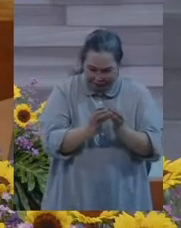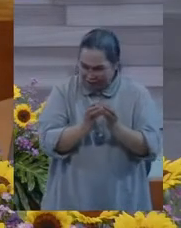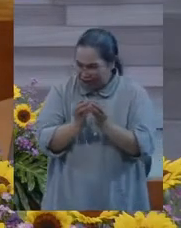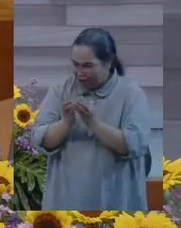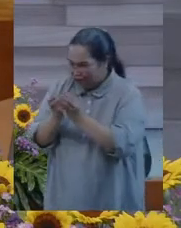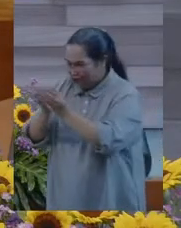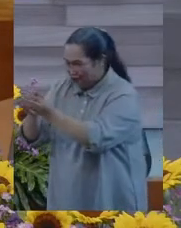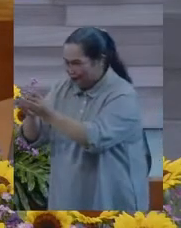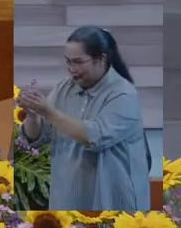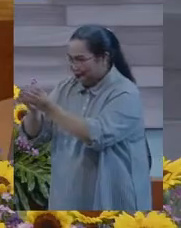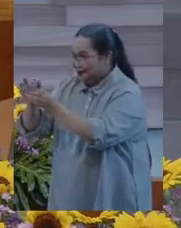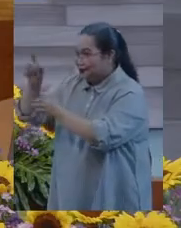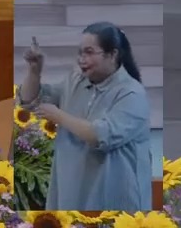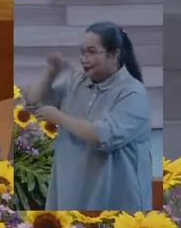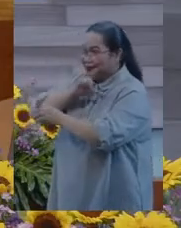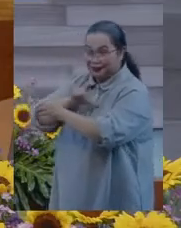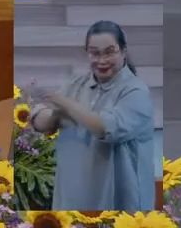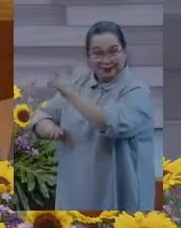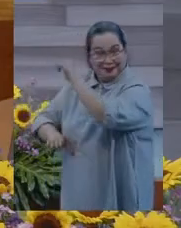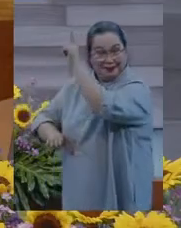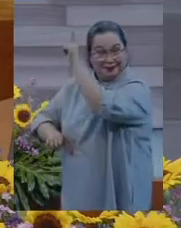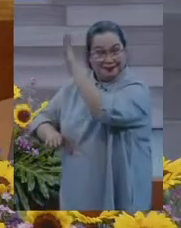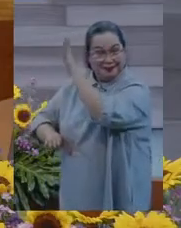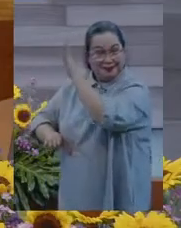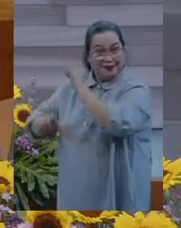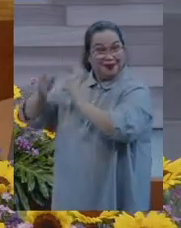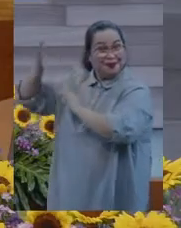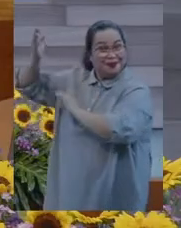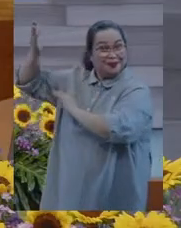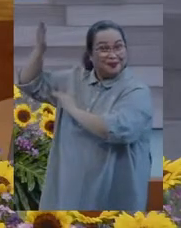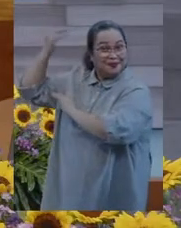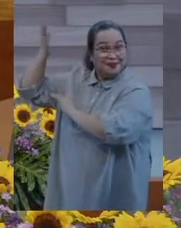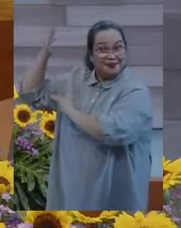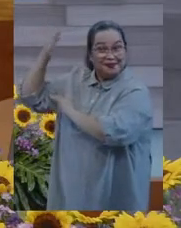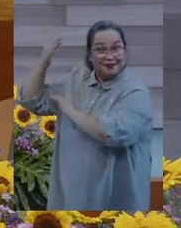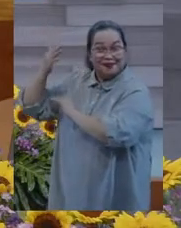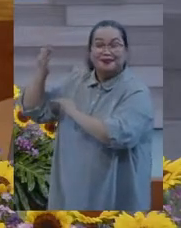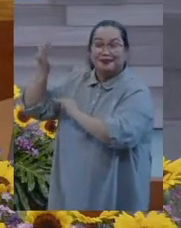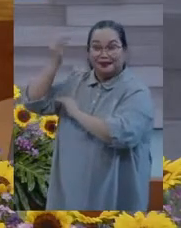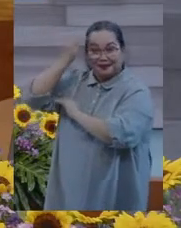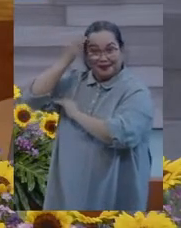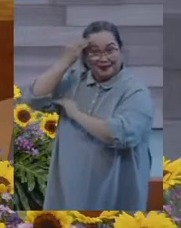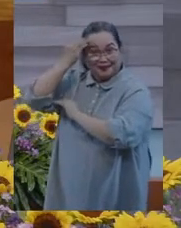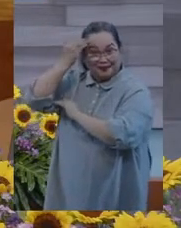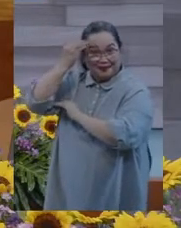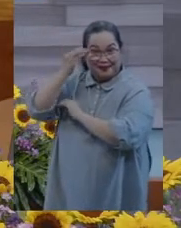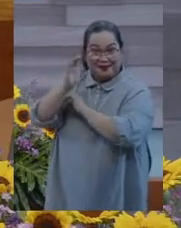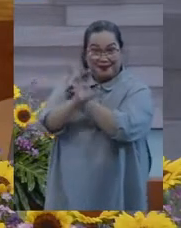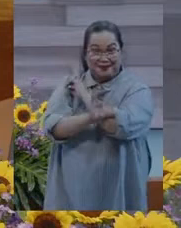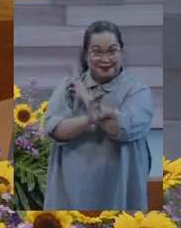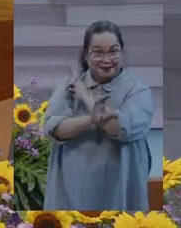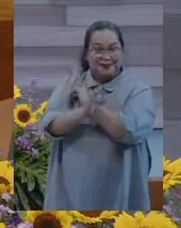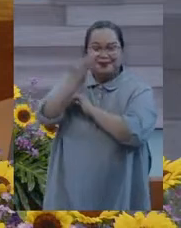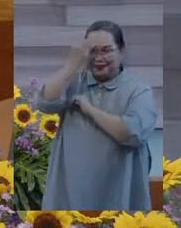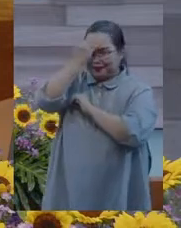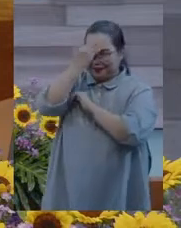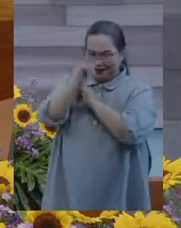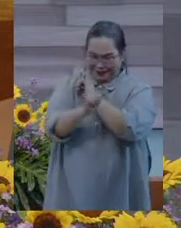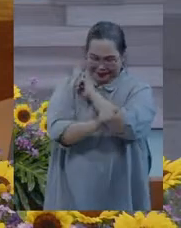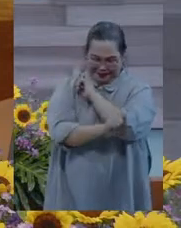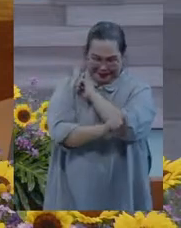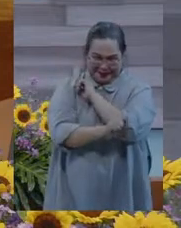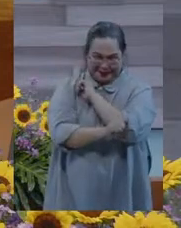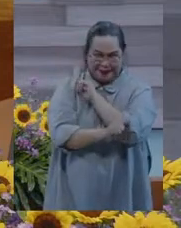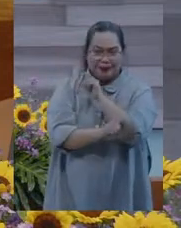alay. So alam natin na noong panahon na yon, alam ni Cain, alam ni Abel, na